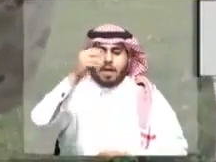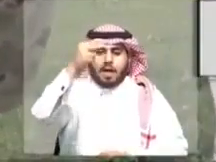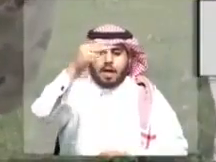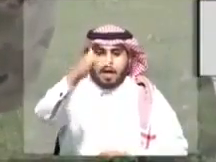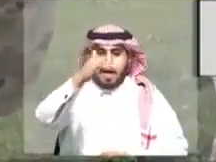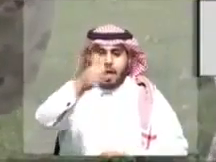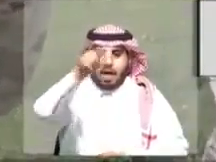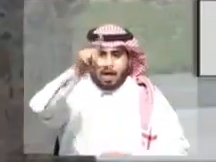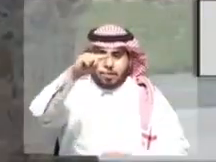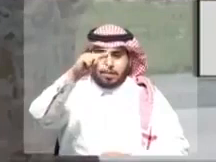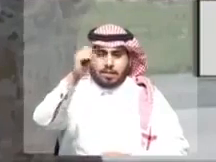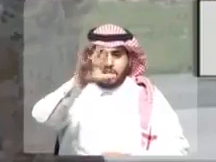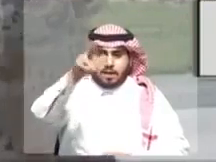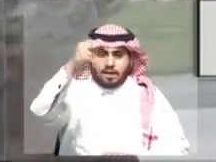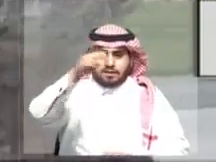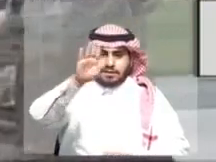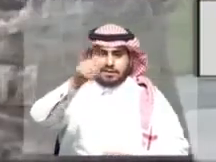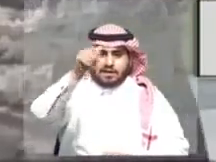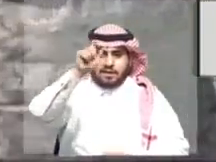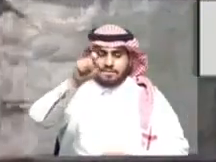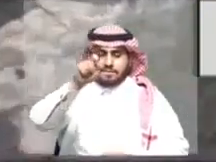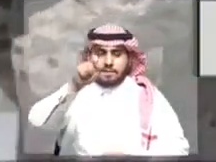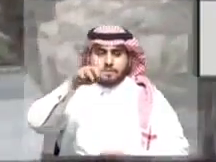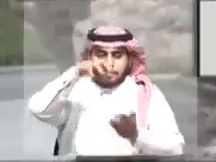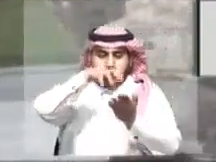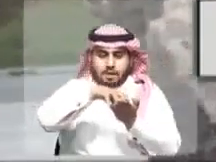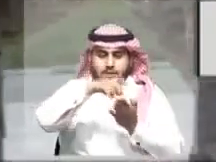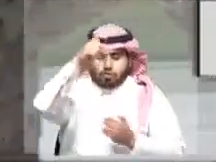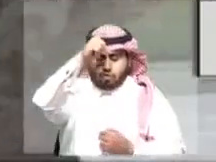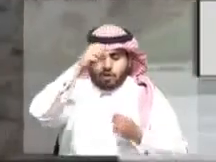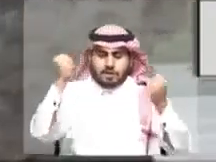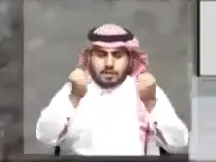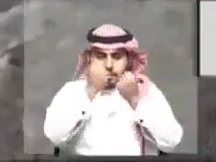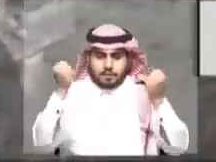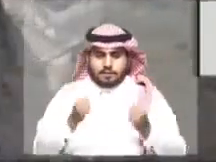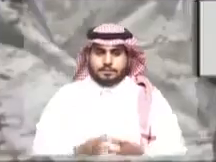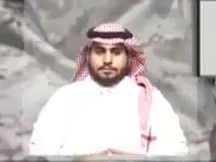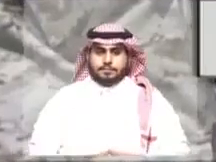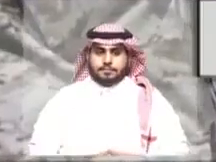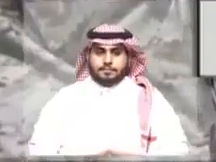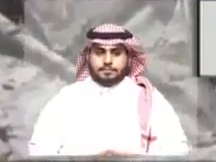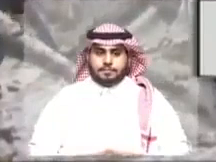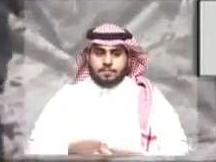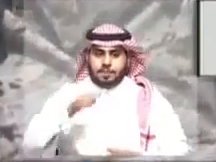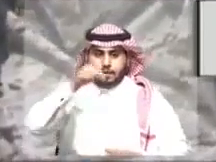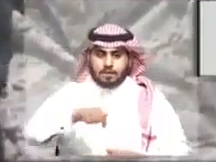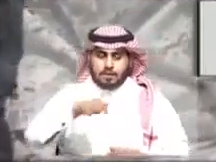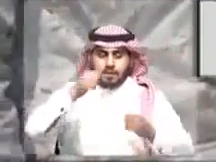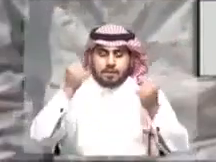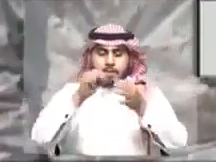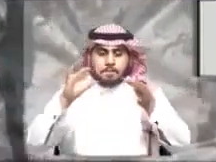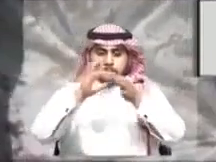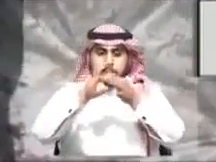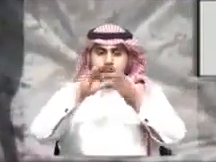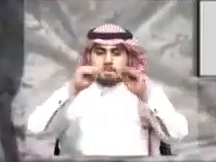خالد العساف الملحق العسكري السعودي في أنقرة وبوخارست وأركانات التمرين. وسوف تنفذ هذه الوحدات مع